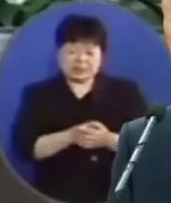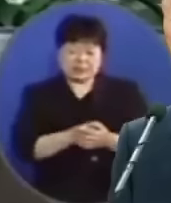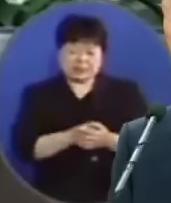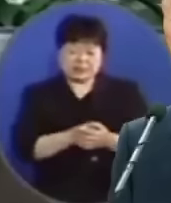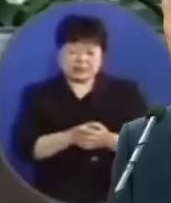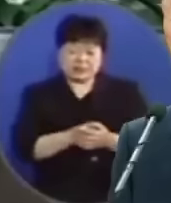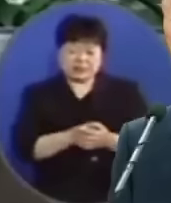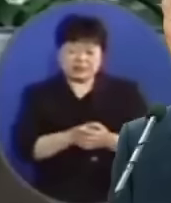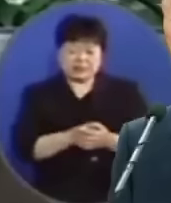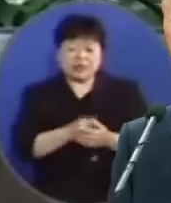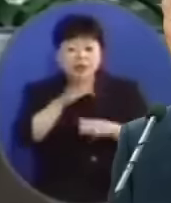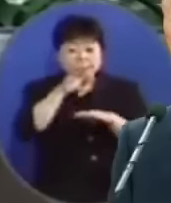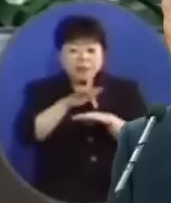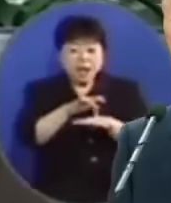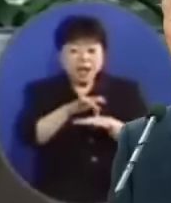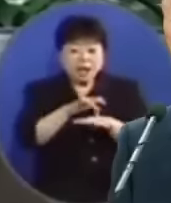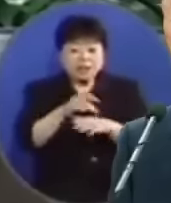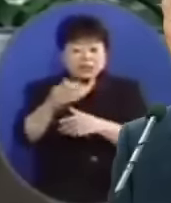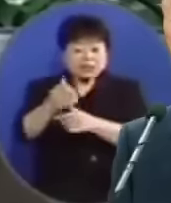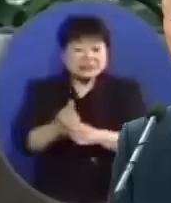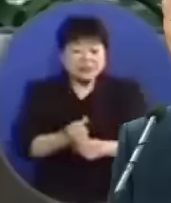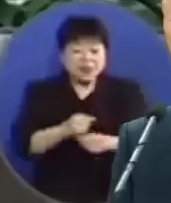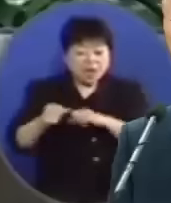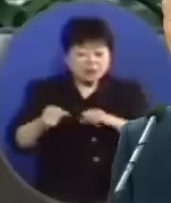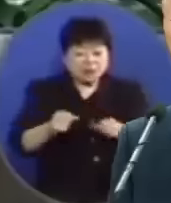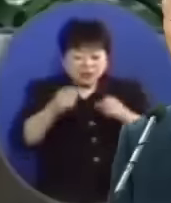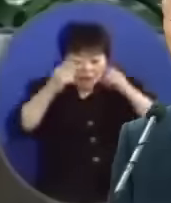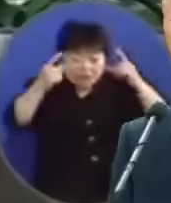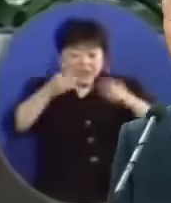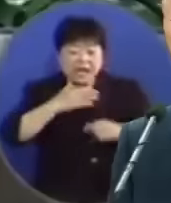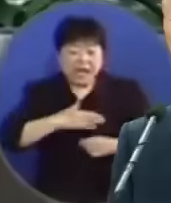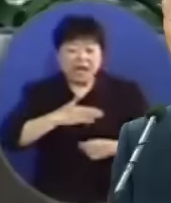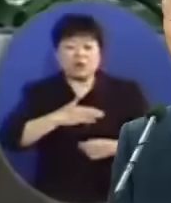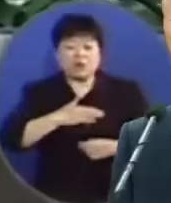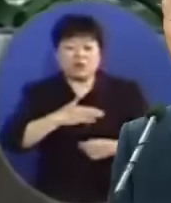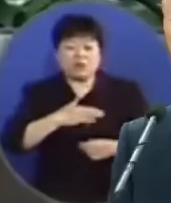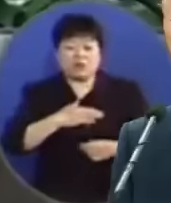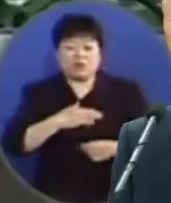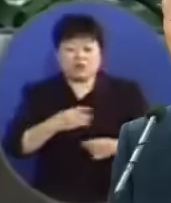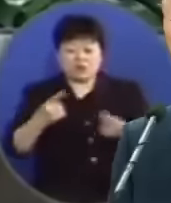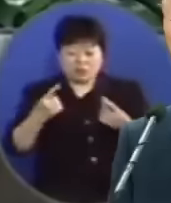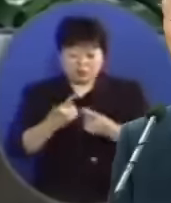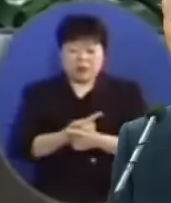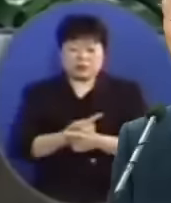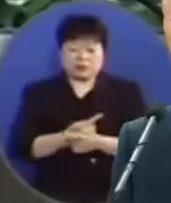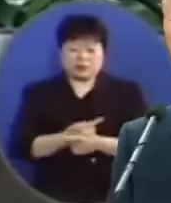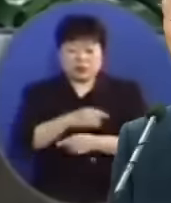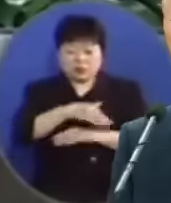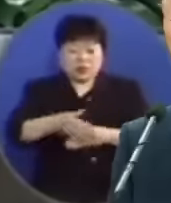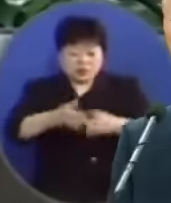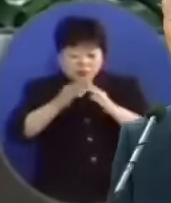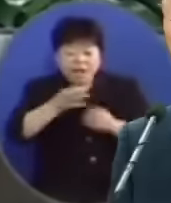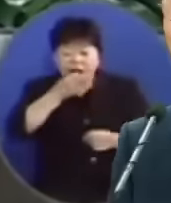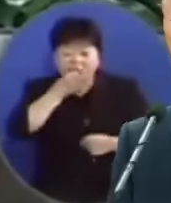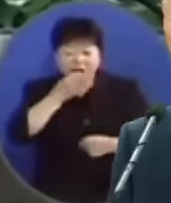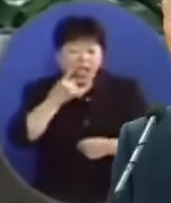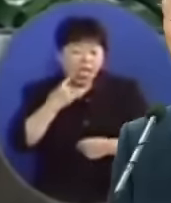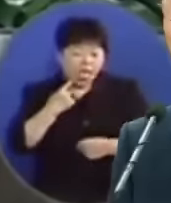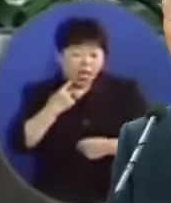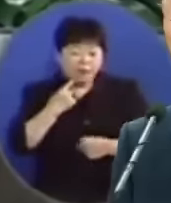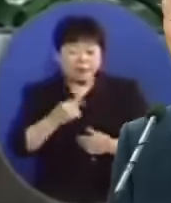저 사람 지금 마귀에게 잡혀서 행동한다는 것을 깨달아 알고 그 대처를 세워야 되는 것입니다. 욕심과